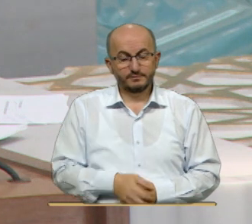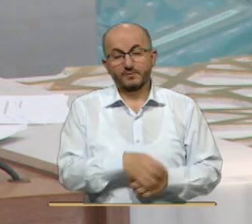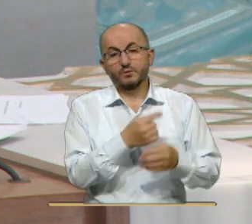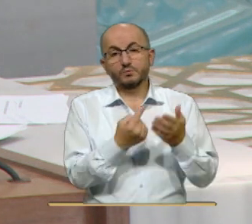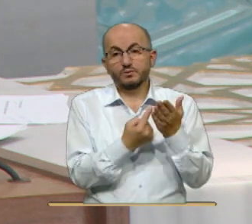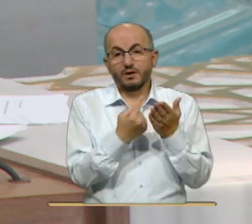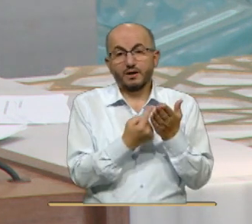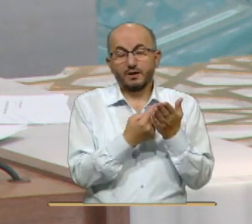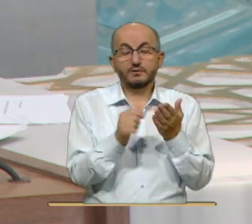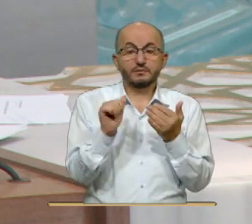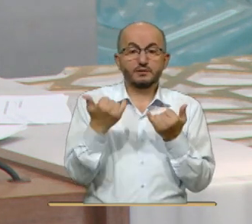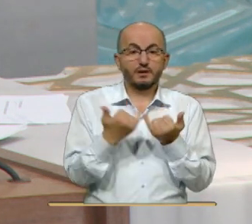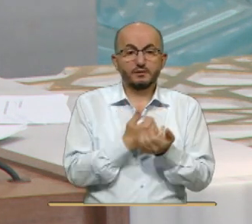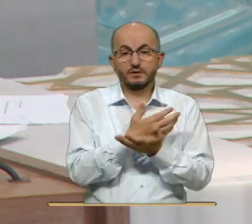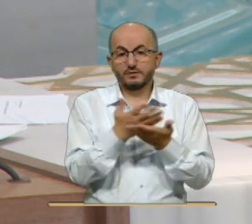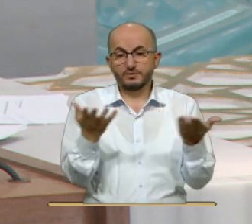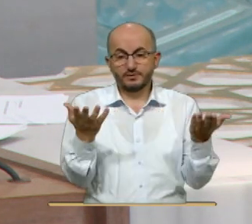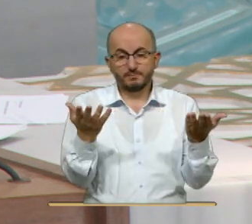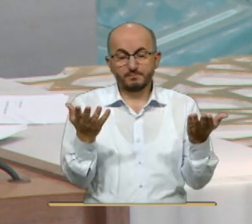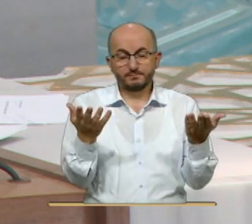Kur'an, değerli kardeşlerim,